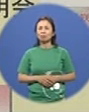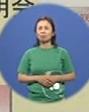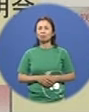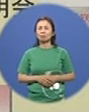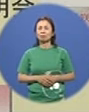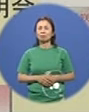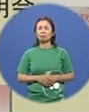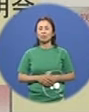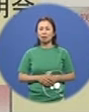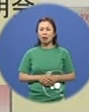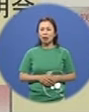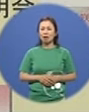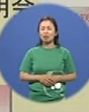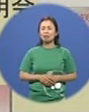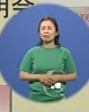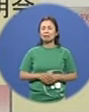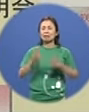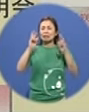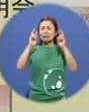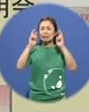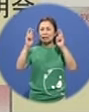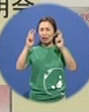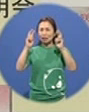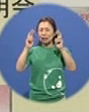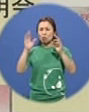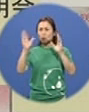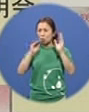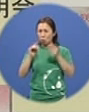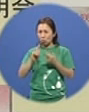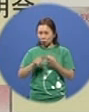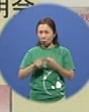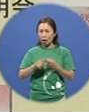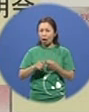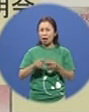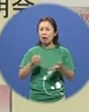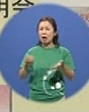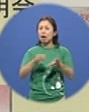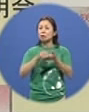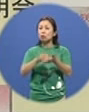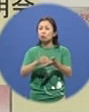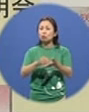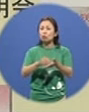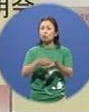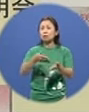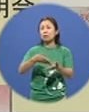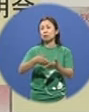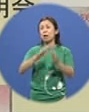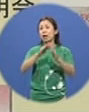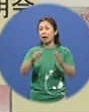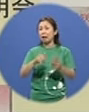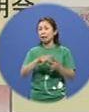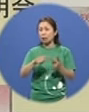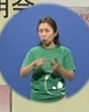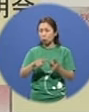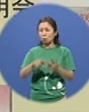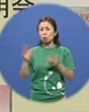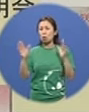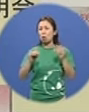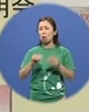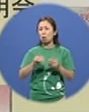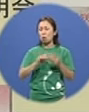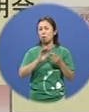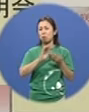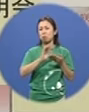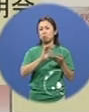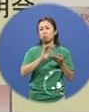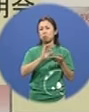企業の情報だけじゃなくて就職説明会とかそういうのもどんどんやりますから各地でもやりますからねでそういう情報もどんどんどんどん